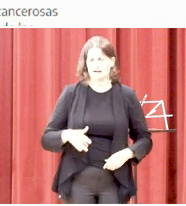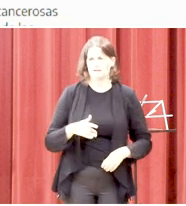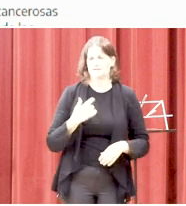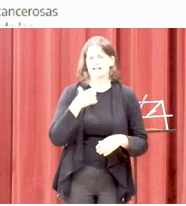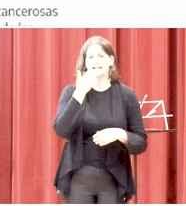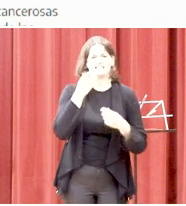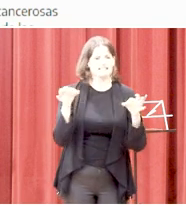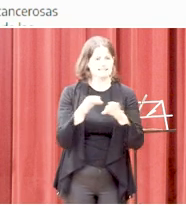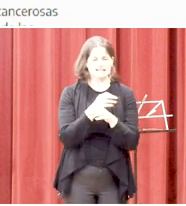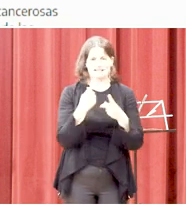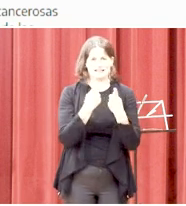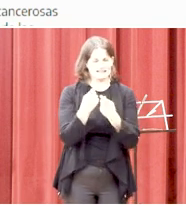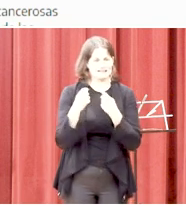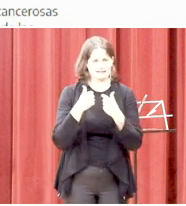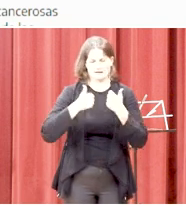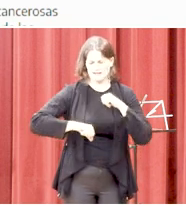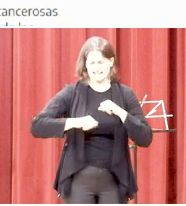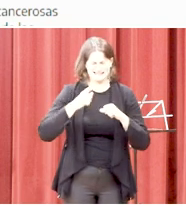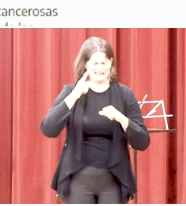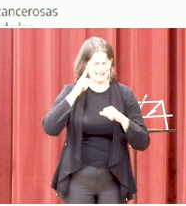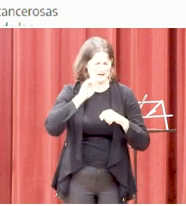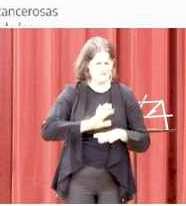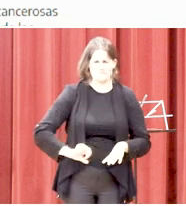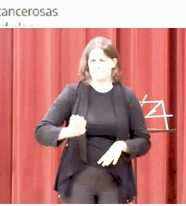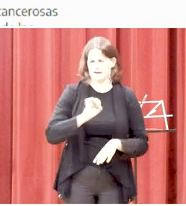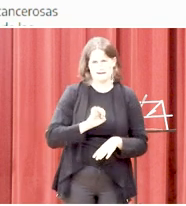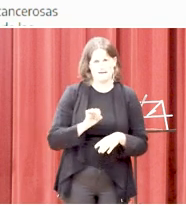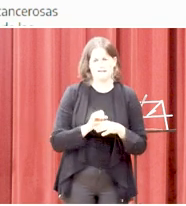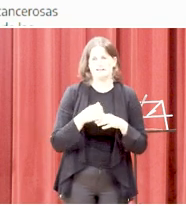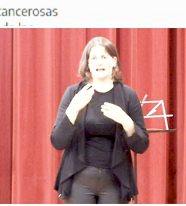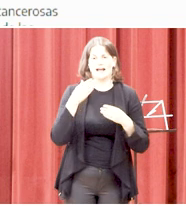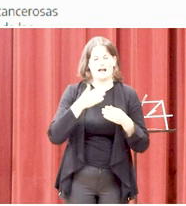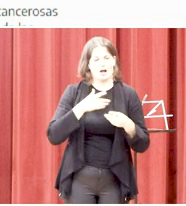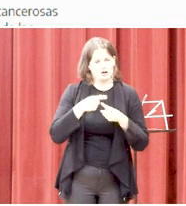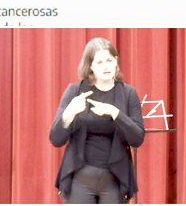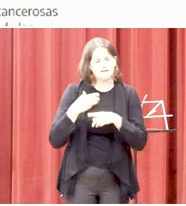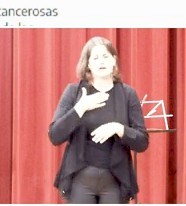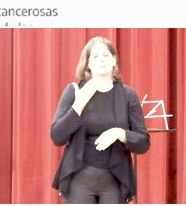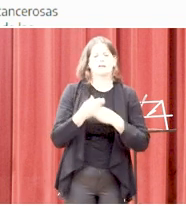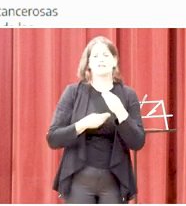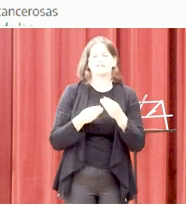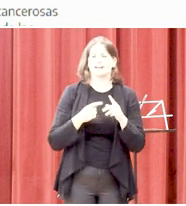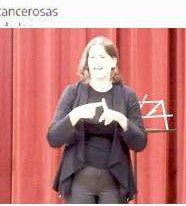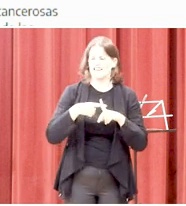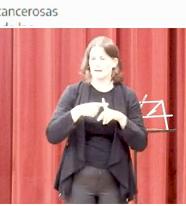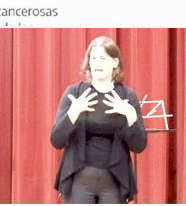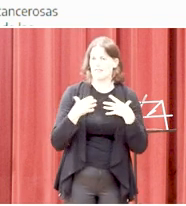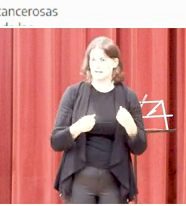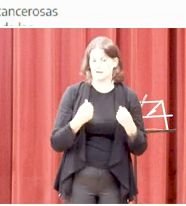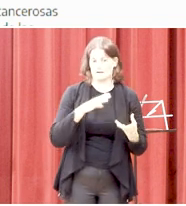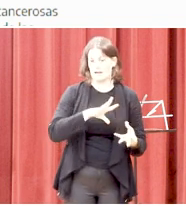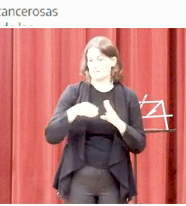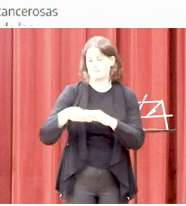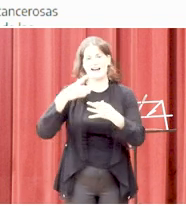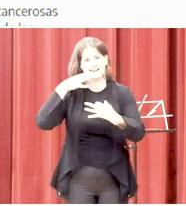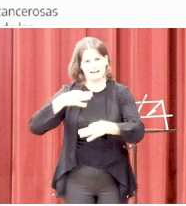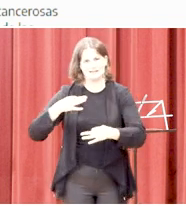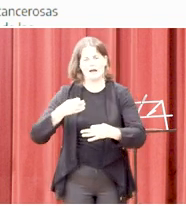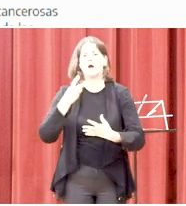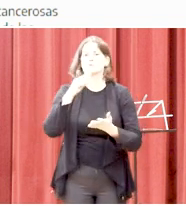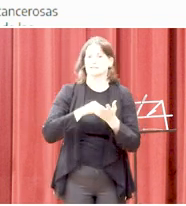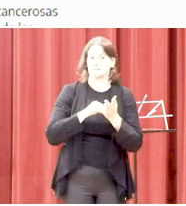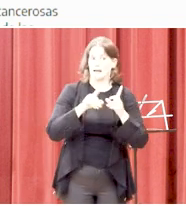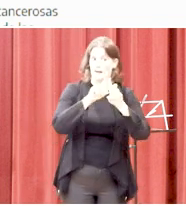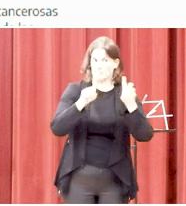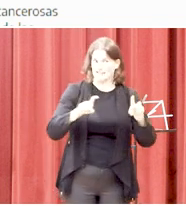que ja són una realitat, moltes d'elles amb empreses catalanes, per cert. Jo aquesta setmana he tingut la sort de visitar el CERN a